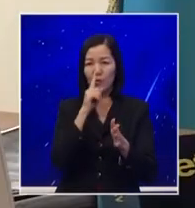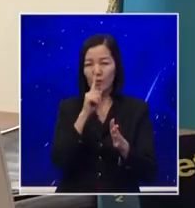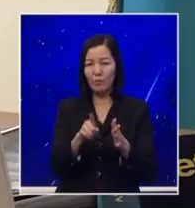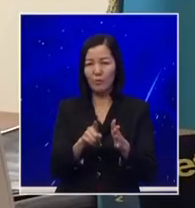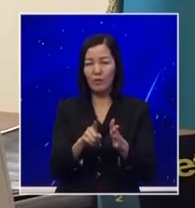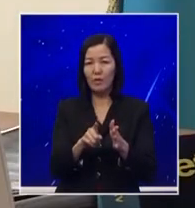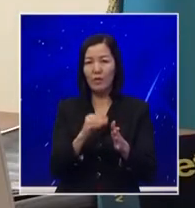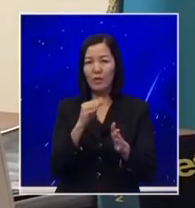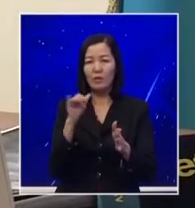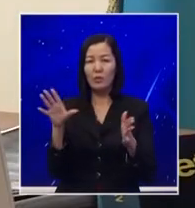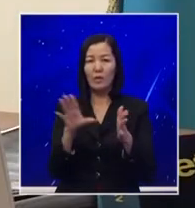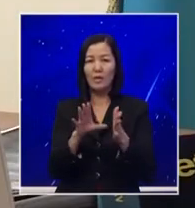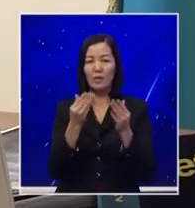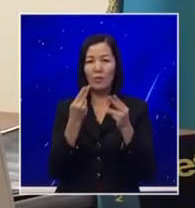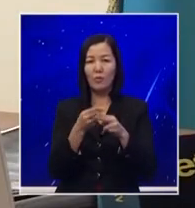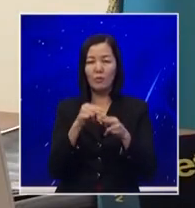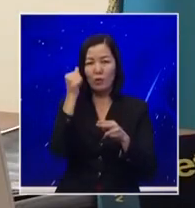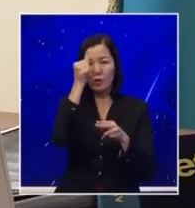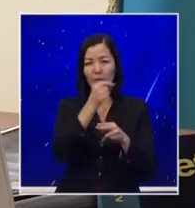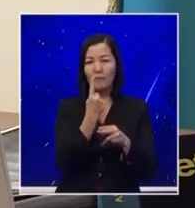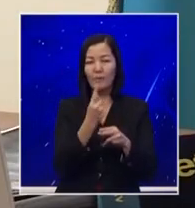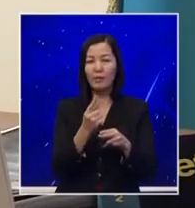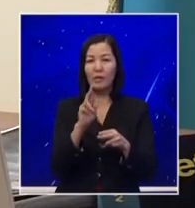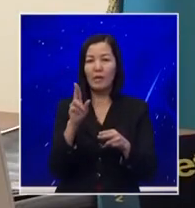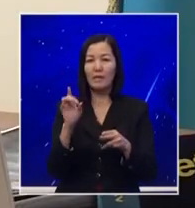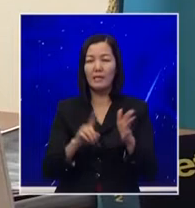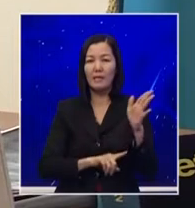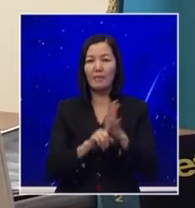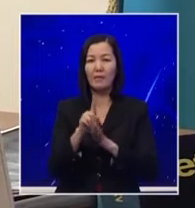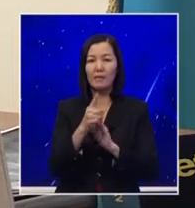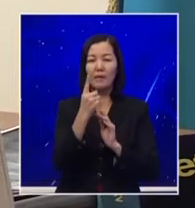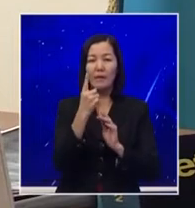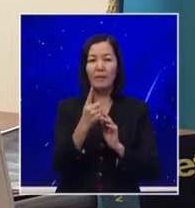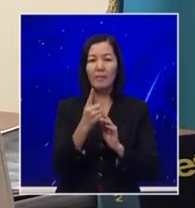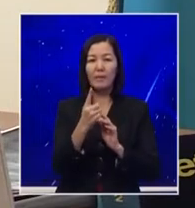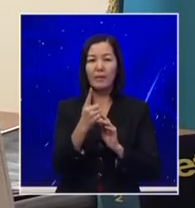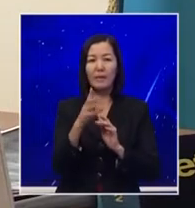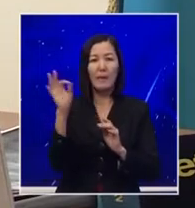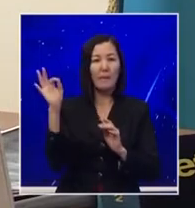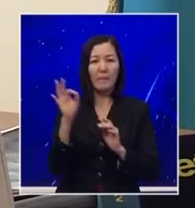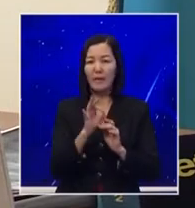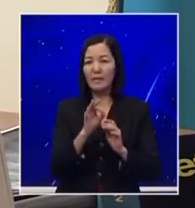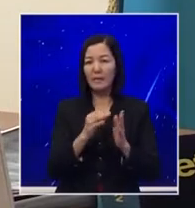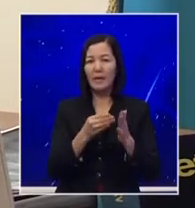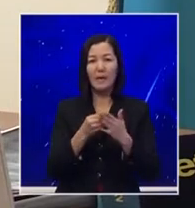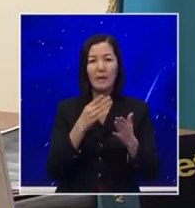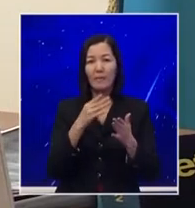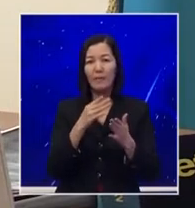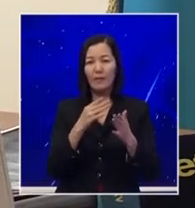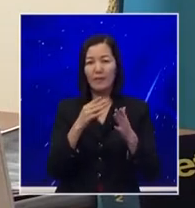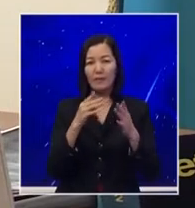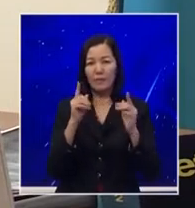серіктесі тарапынан ағымдағы жылдың 1 қаңтарынан бастап тариф 1,1%-ға барлық санаттар бойынша тариф